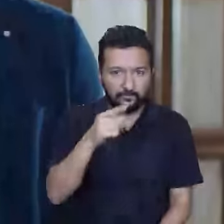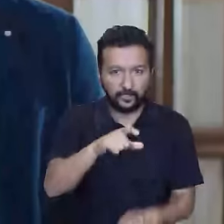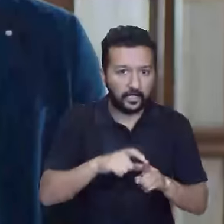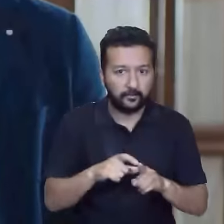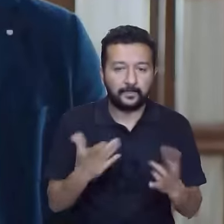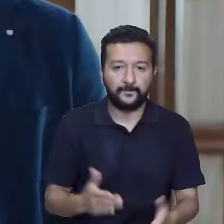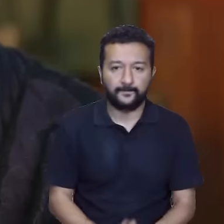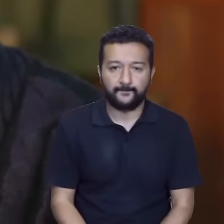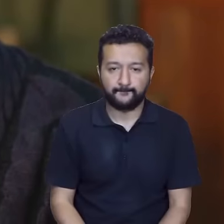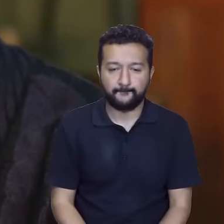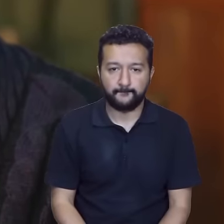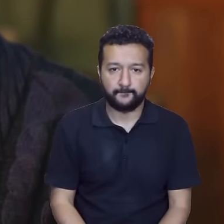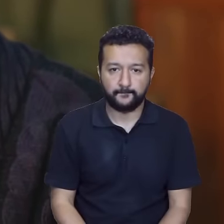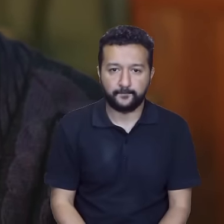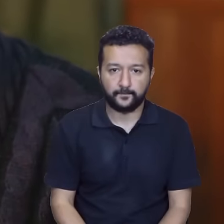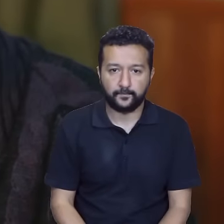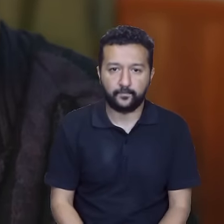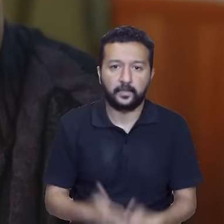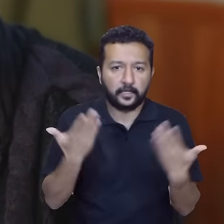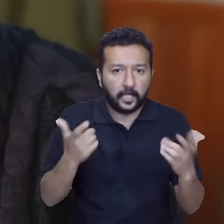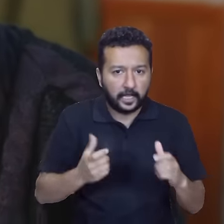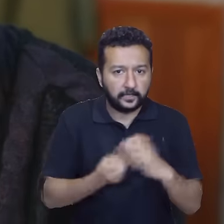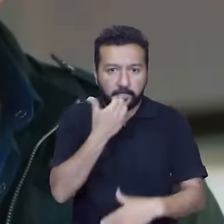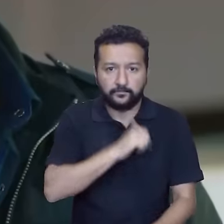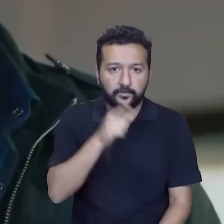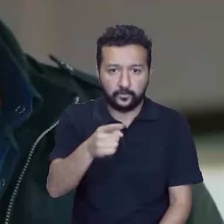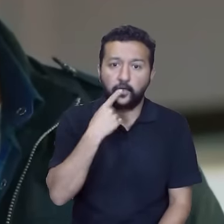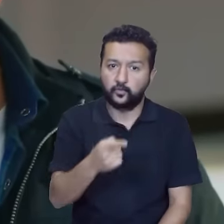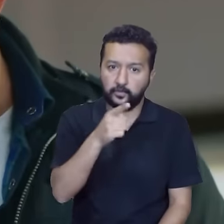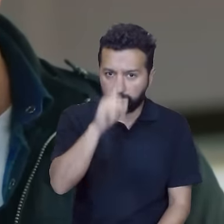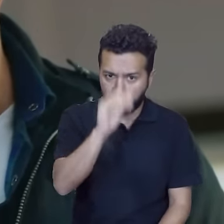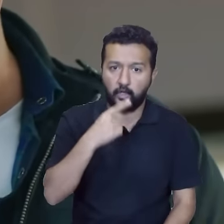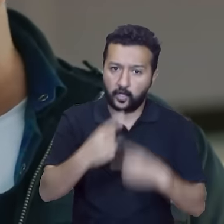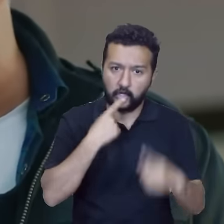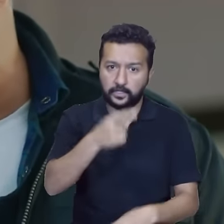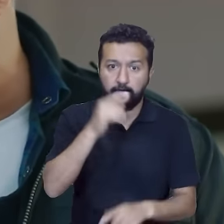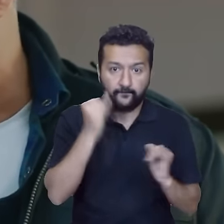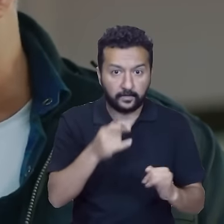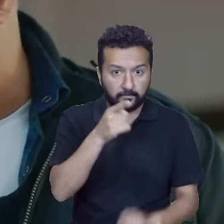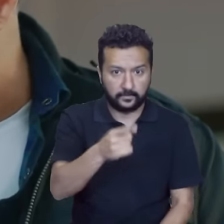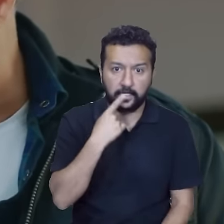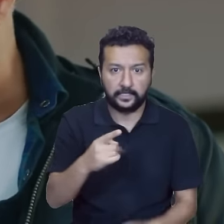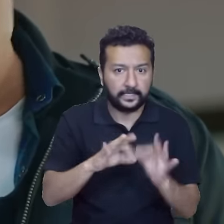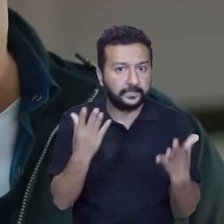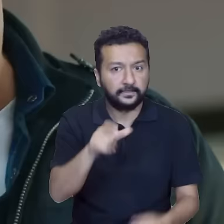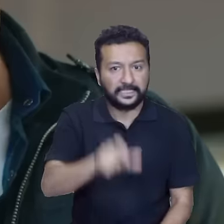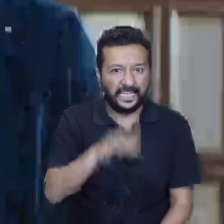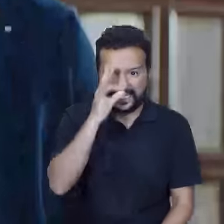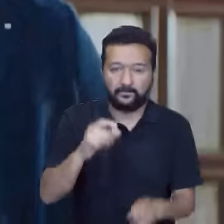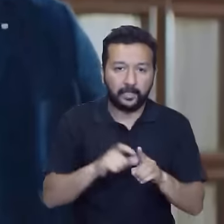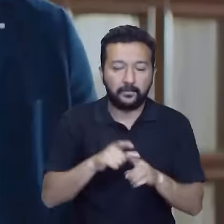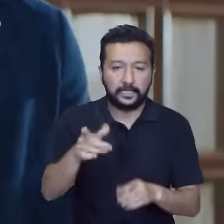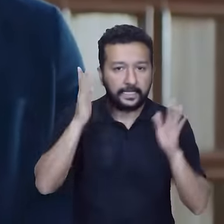damat? Halit korkuyla titredi. Damat nereden çıktı abi? Söyleyeceksin. Konuşacaksın. İt misin, kopuk musun? Nesin? Kim bu